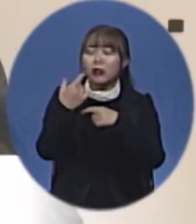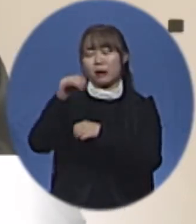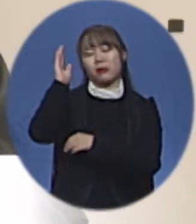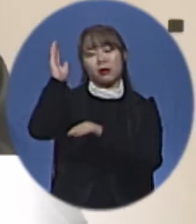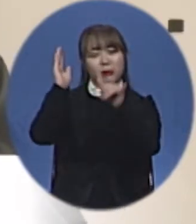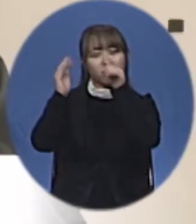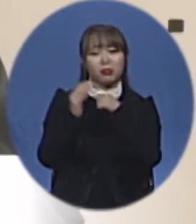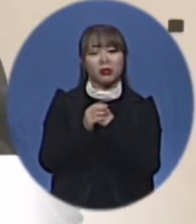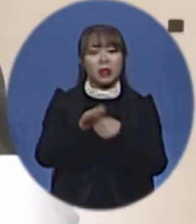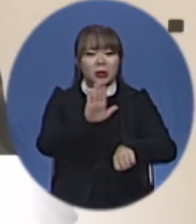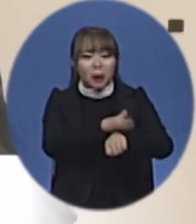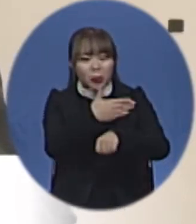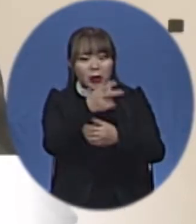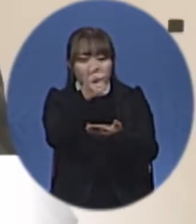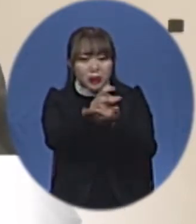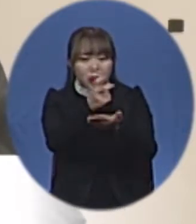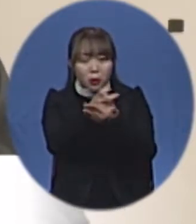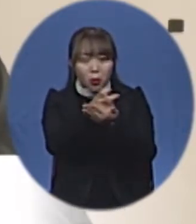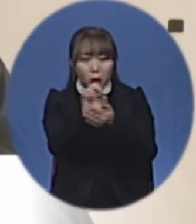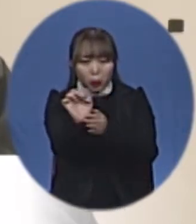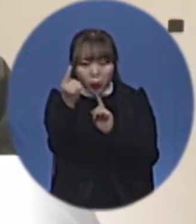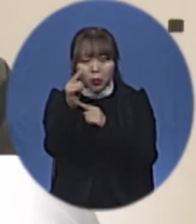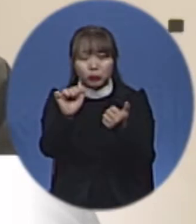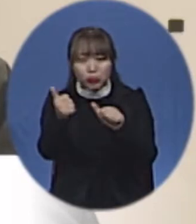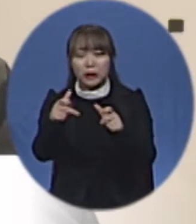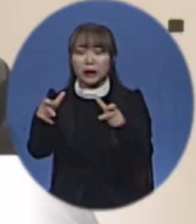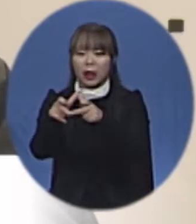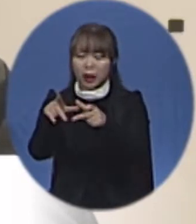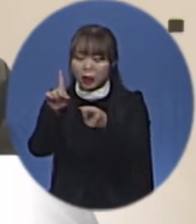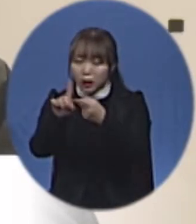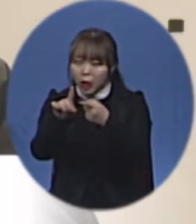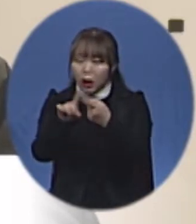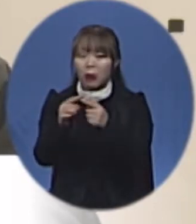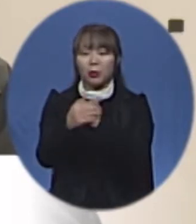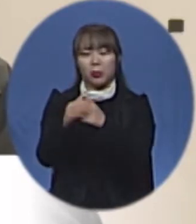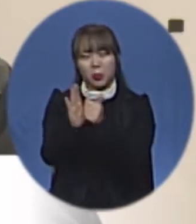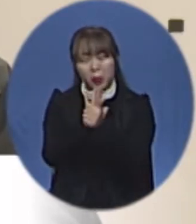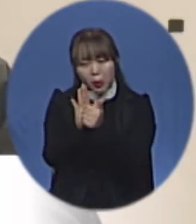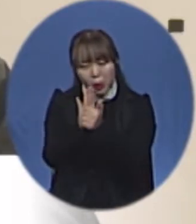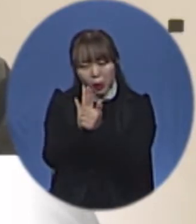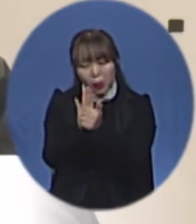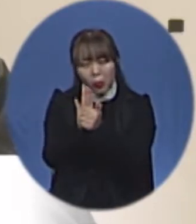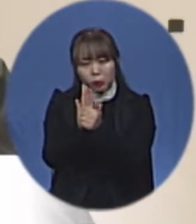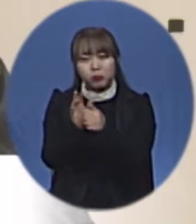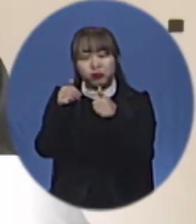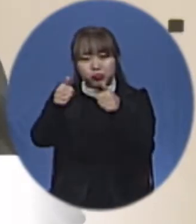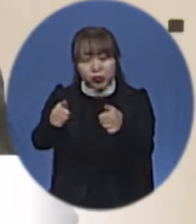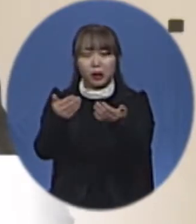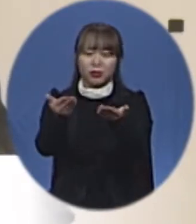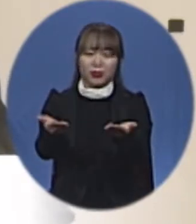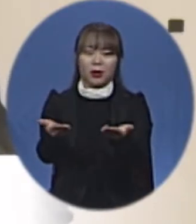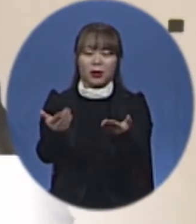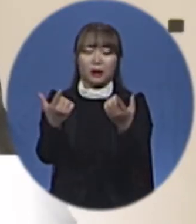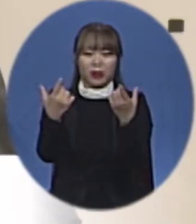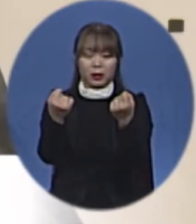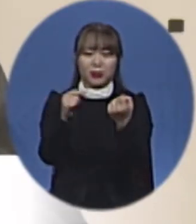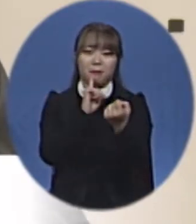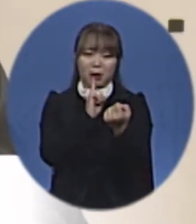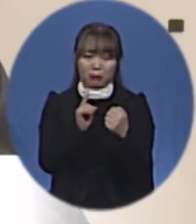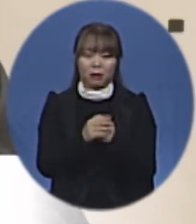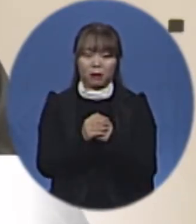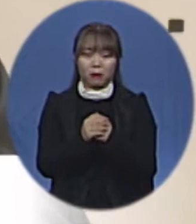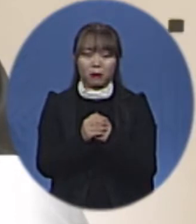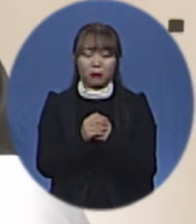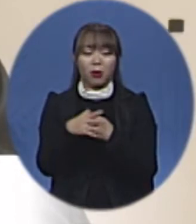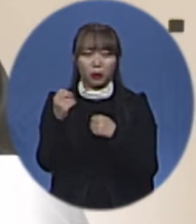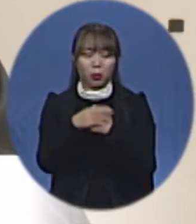했어요. 잘못된 제도 때문에 주간 장애인들에 대해서 위로와 조문을 한다라는 이런 발언